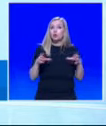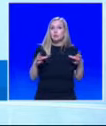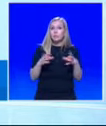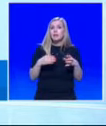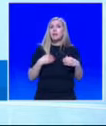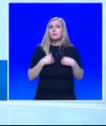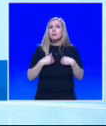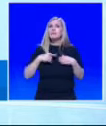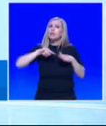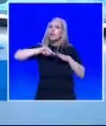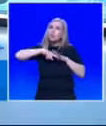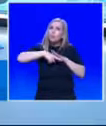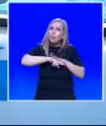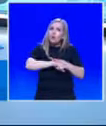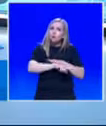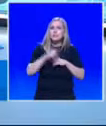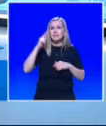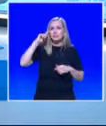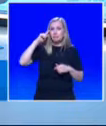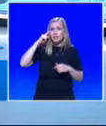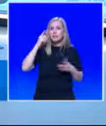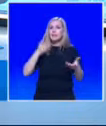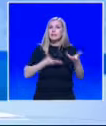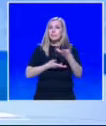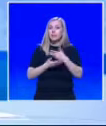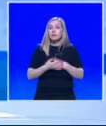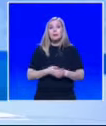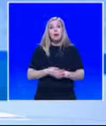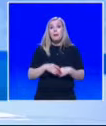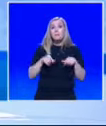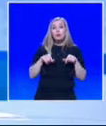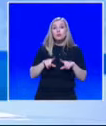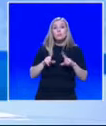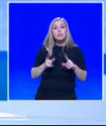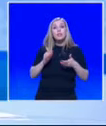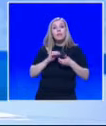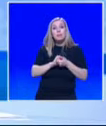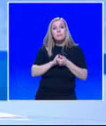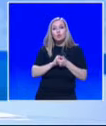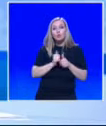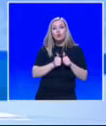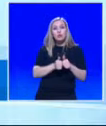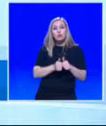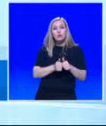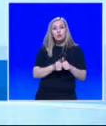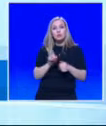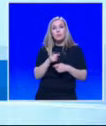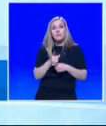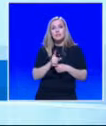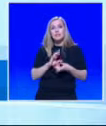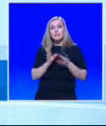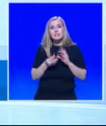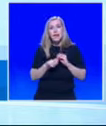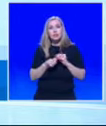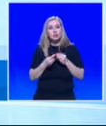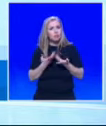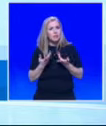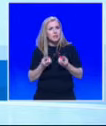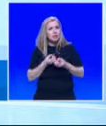смислен, дълбок дебат за промените, които правим. Може би защото бяхте коалиционни партньори с тях, управлявахте не заедно. Вероятно, заради това